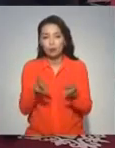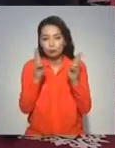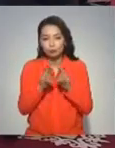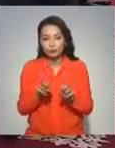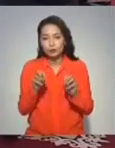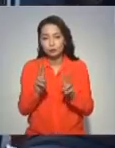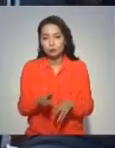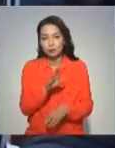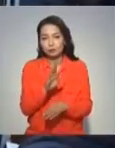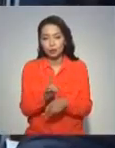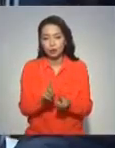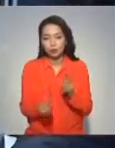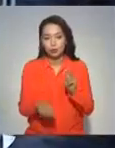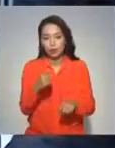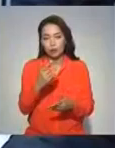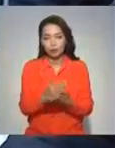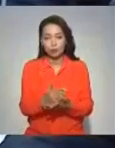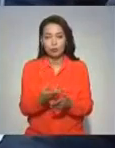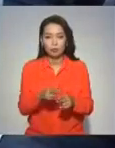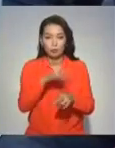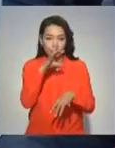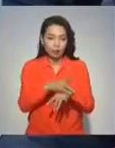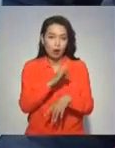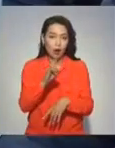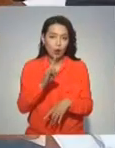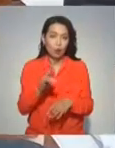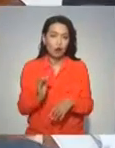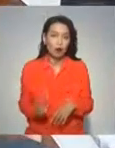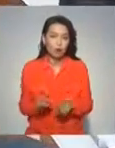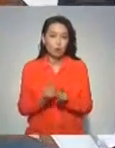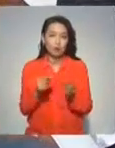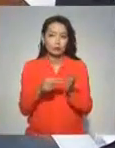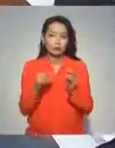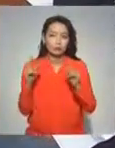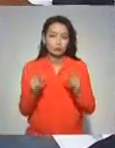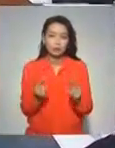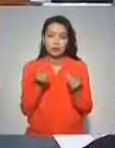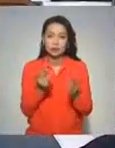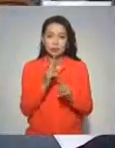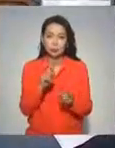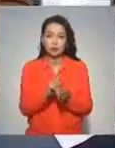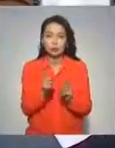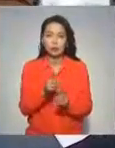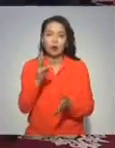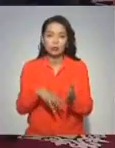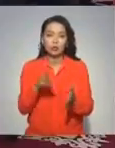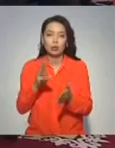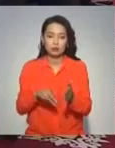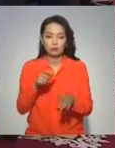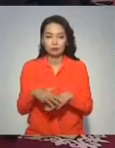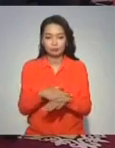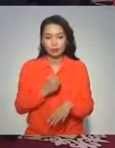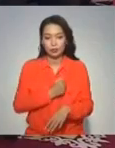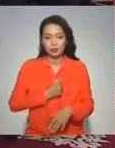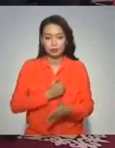қатысты тапсырмасын бұзды деп айыптады. Әуе компанияларынан бағаны төмендетуді талап етпей, тек айыппұл салып жатқанына наразылық